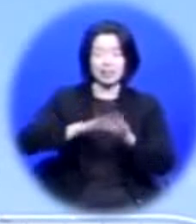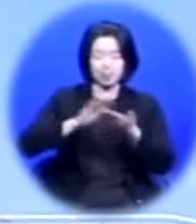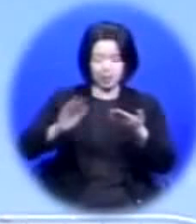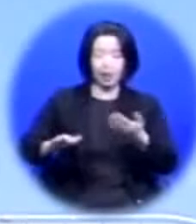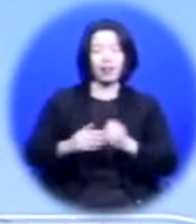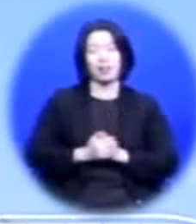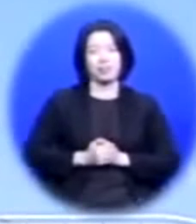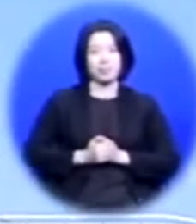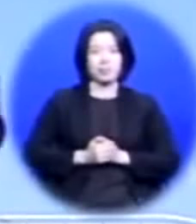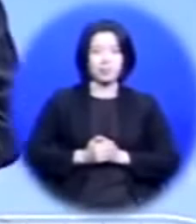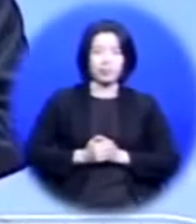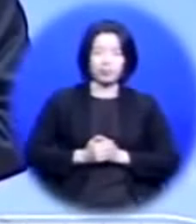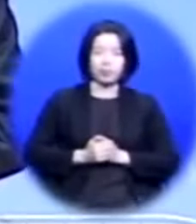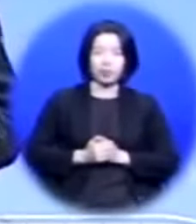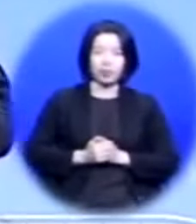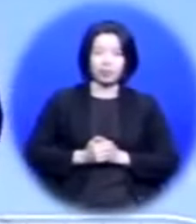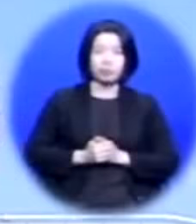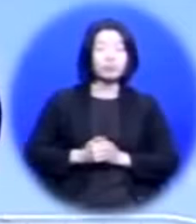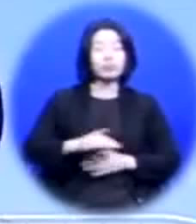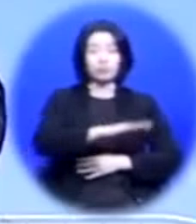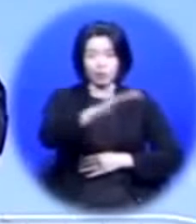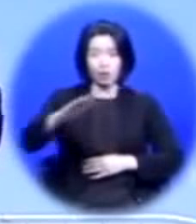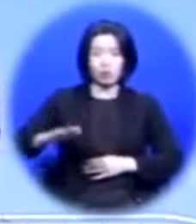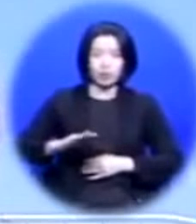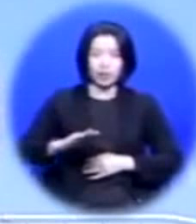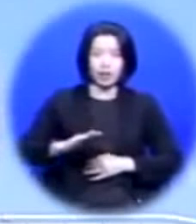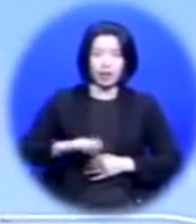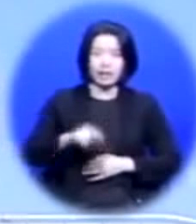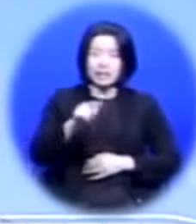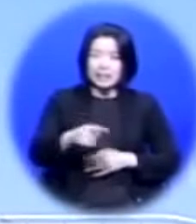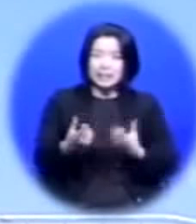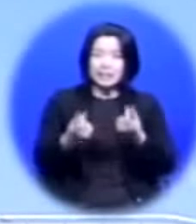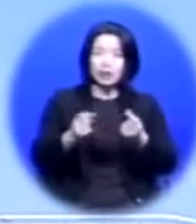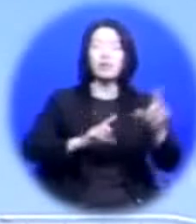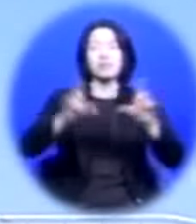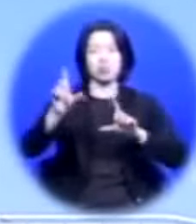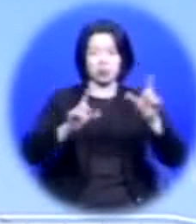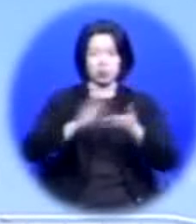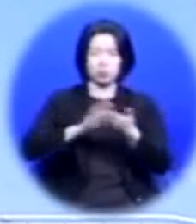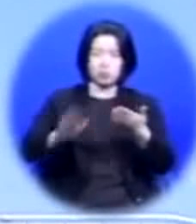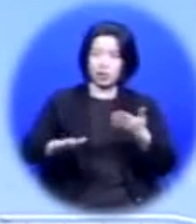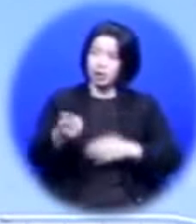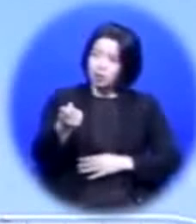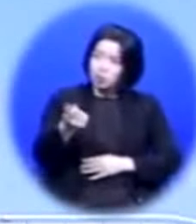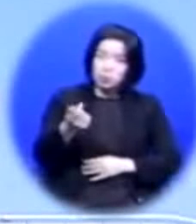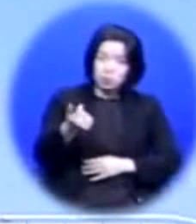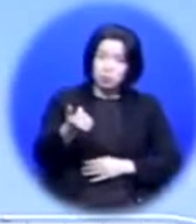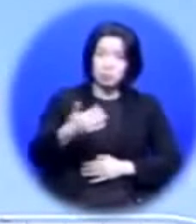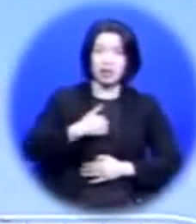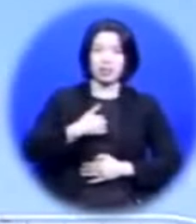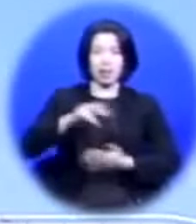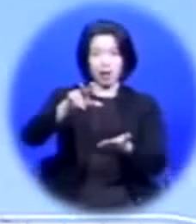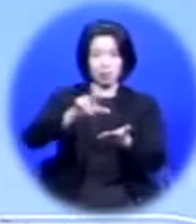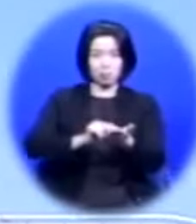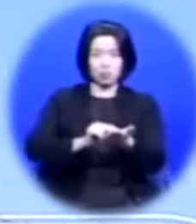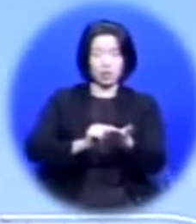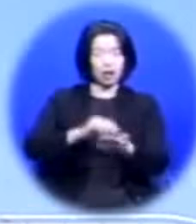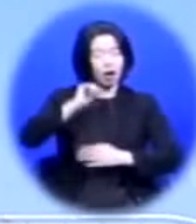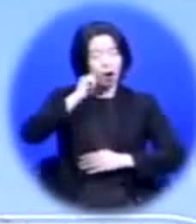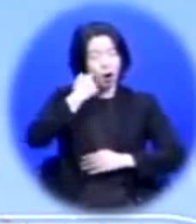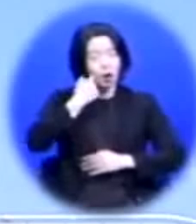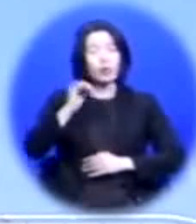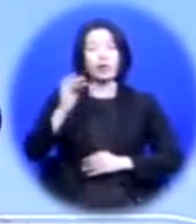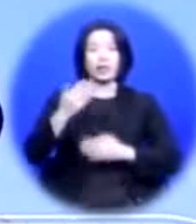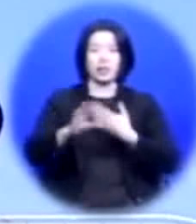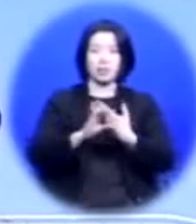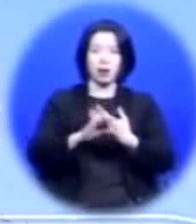이렇게 하네 우리가 맨 요런 꼴이라니 조금만 내 문제가 좀 어렵게 되면